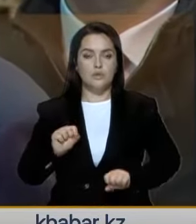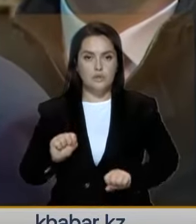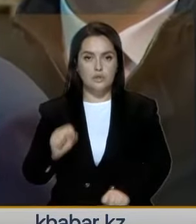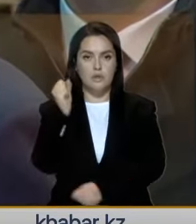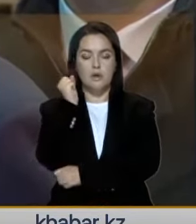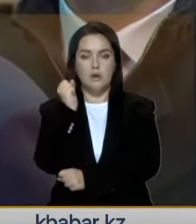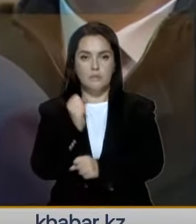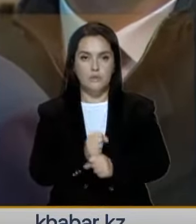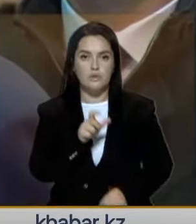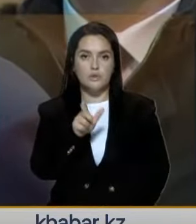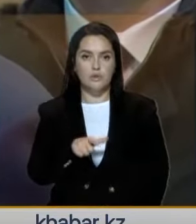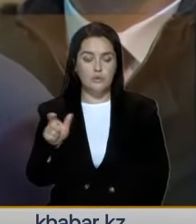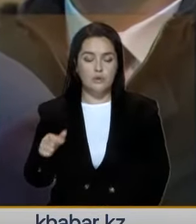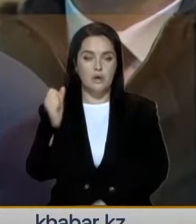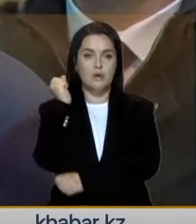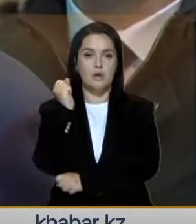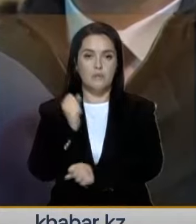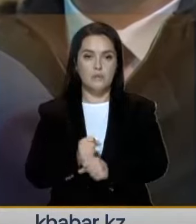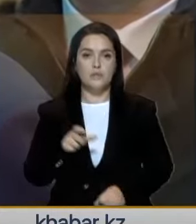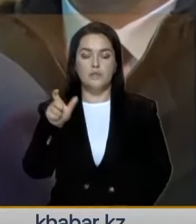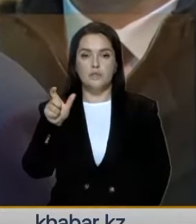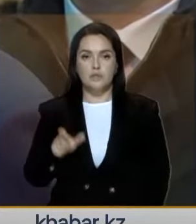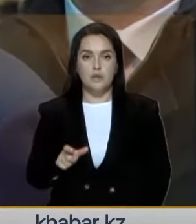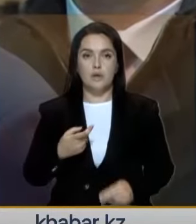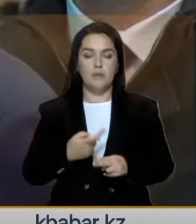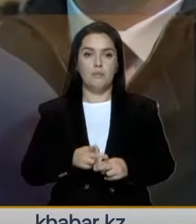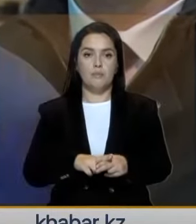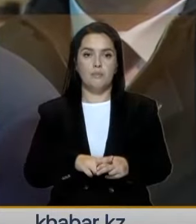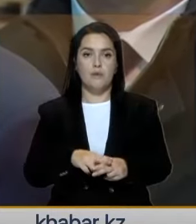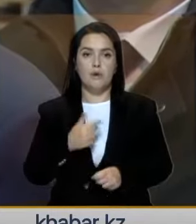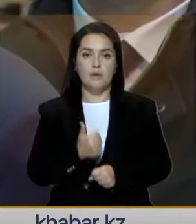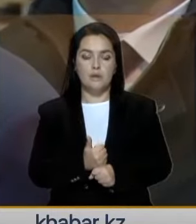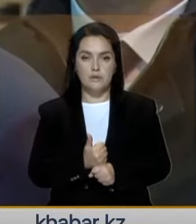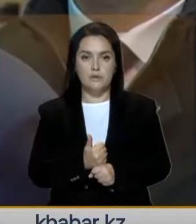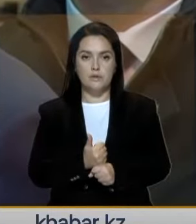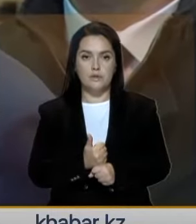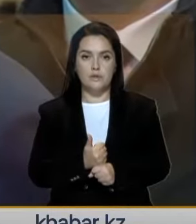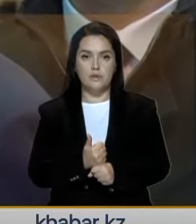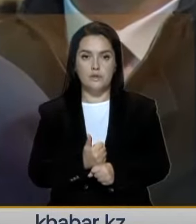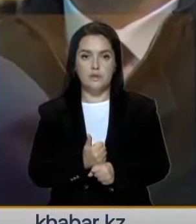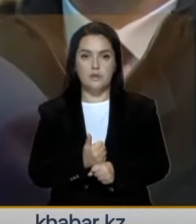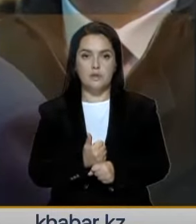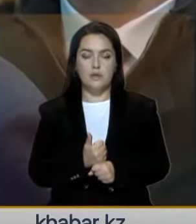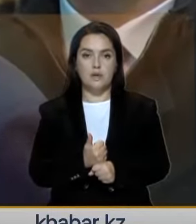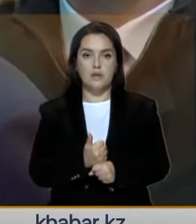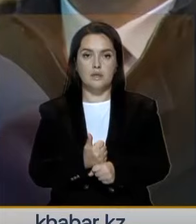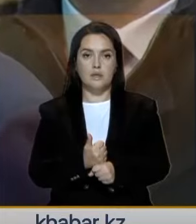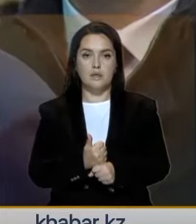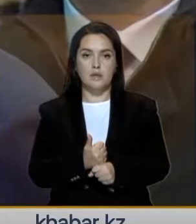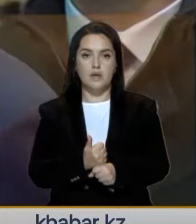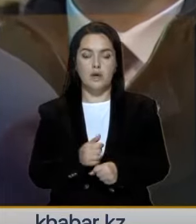людей, потому что рабочий человек – это главный человек в стране, за счет которого все держится.